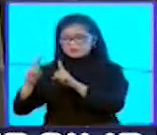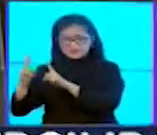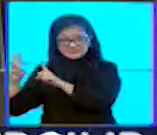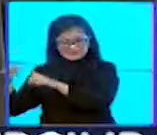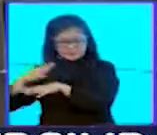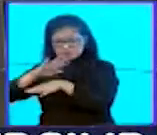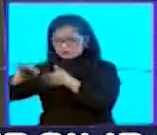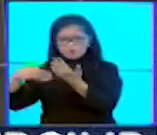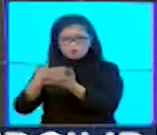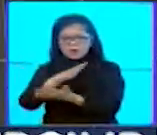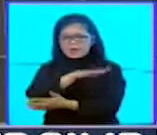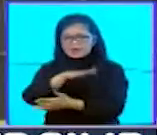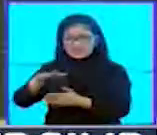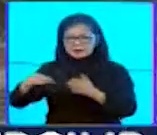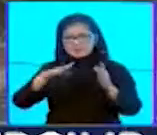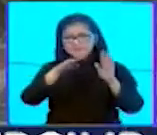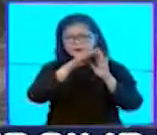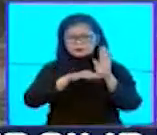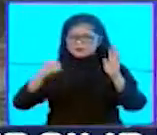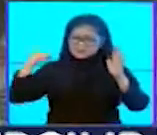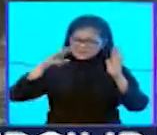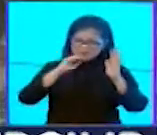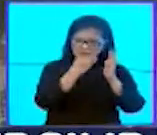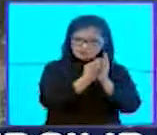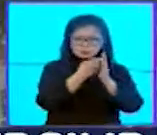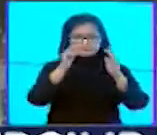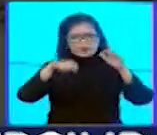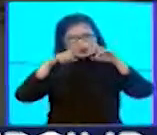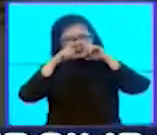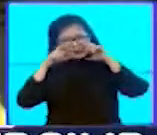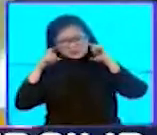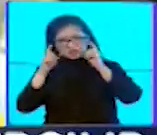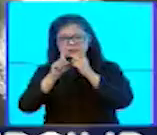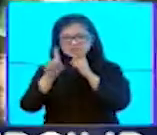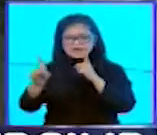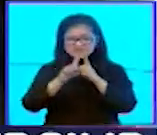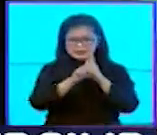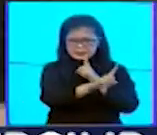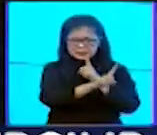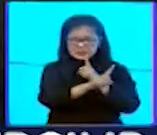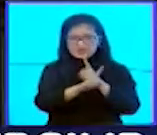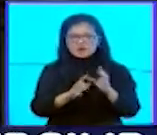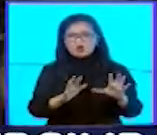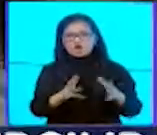didik diminta disiplin menerapkan protokol kesehatan termasuk memakai masker dan menjaga jarak untuk mencegah munculnya klaster baru di